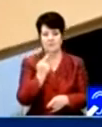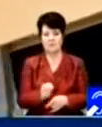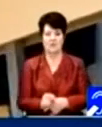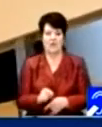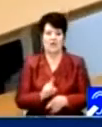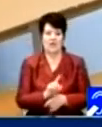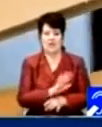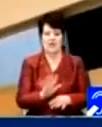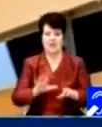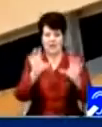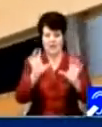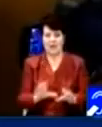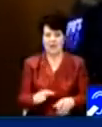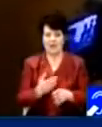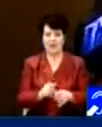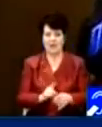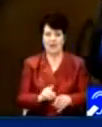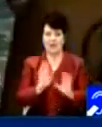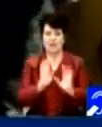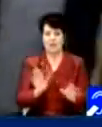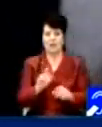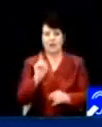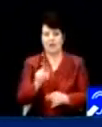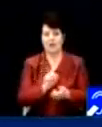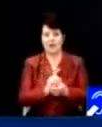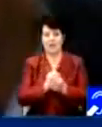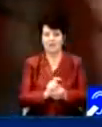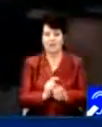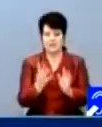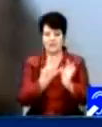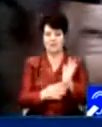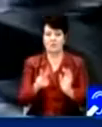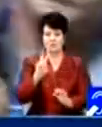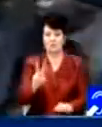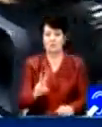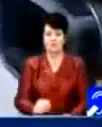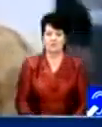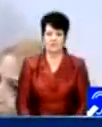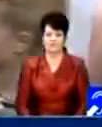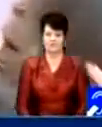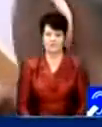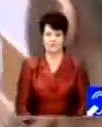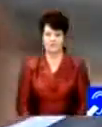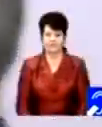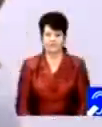în condițiile în care ar trebui conferită doar celor care au luptat în 1992.